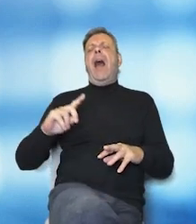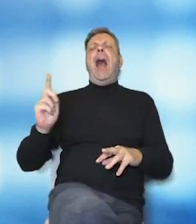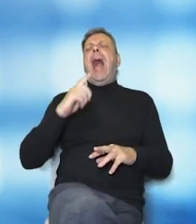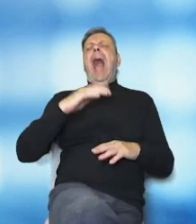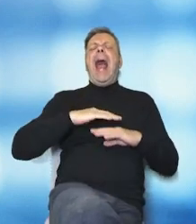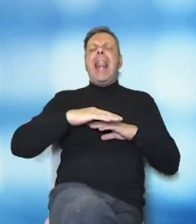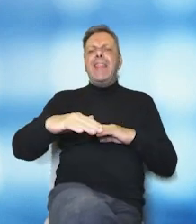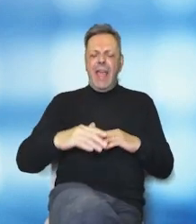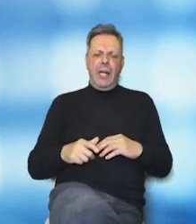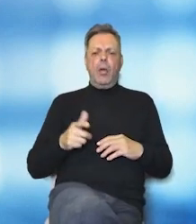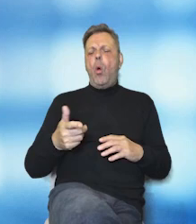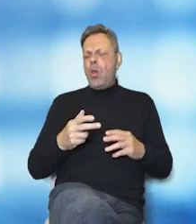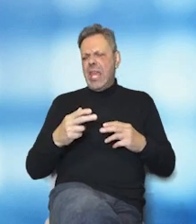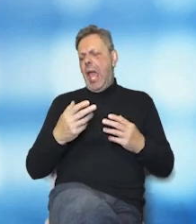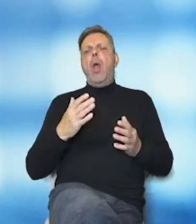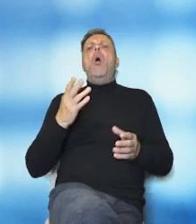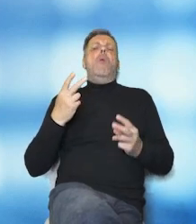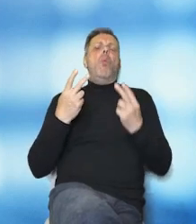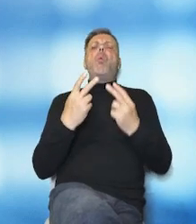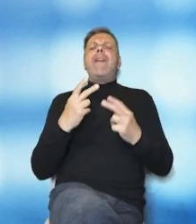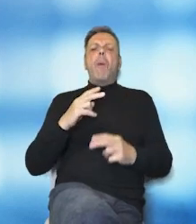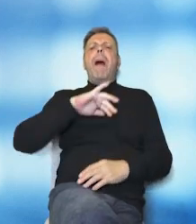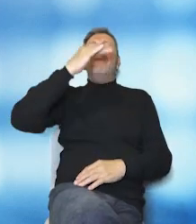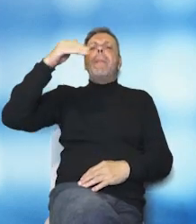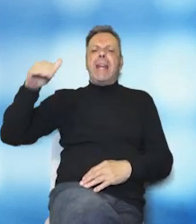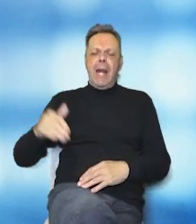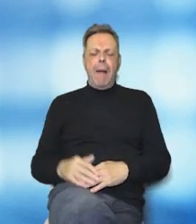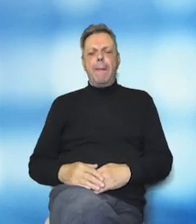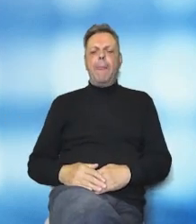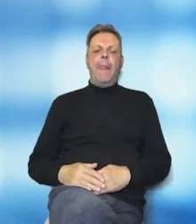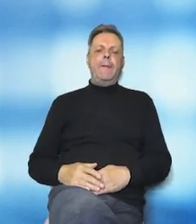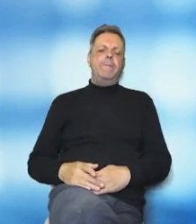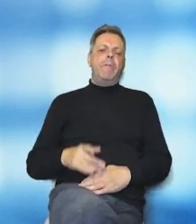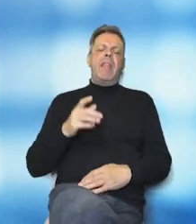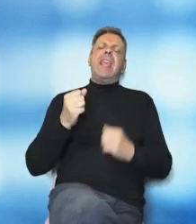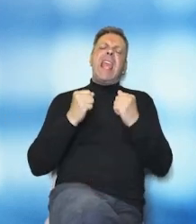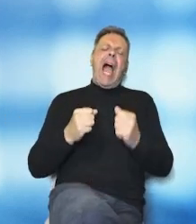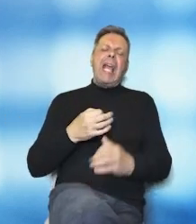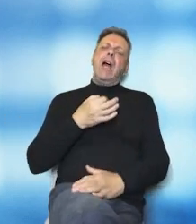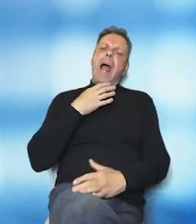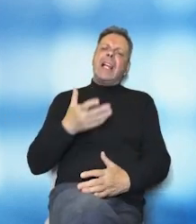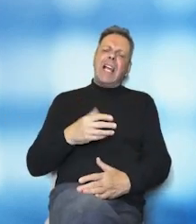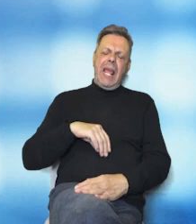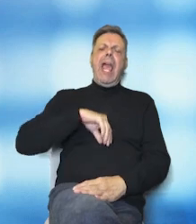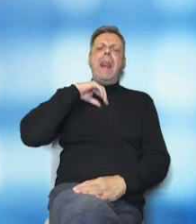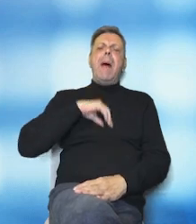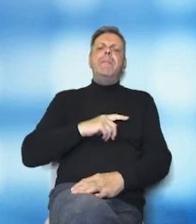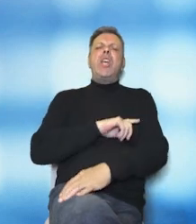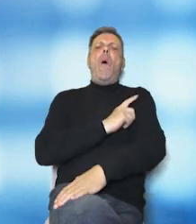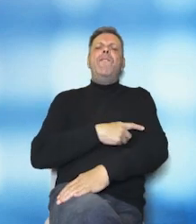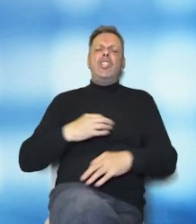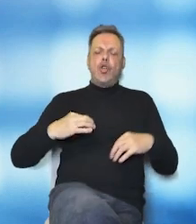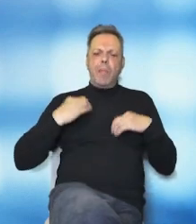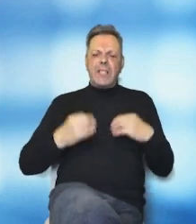odvija uglavnom u planinama i upravo, kako ste rekli, jak naglasak nam je upravo na psihofizičkom zdravlju